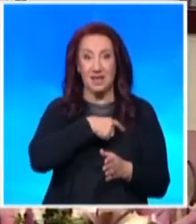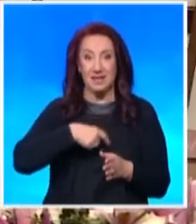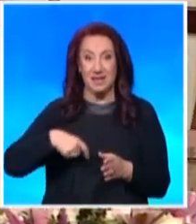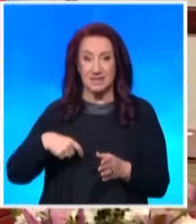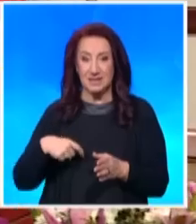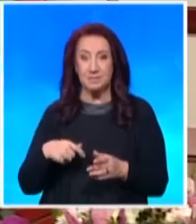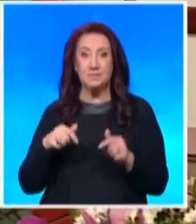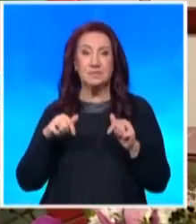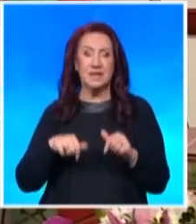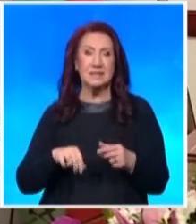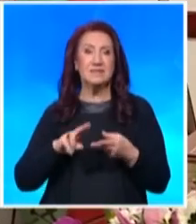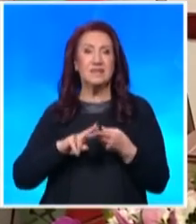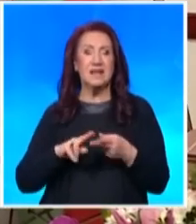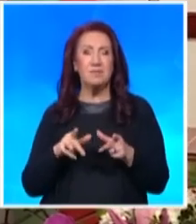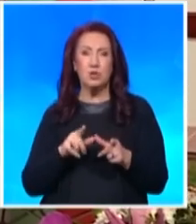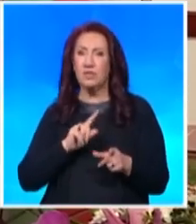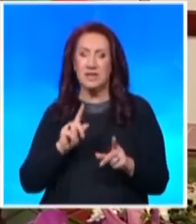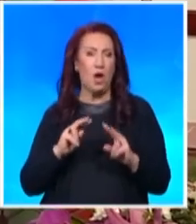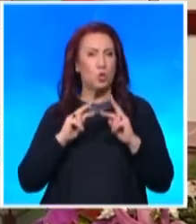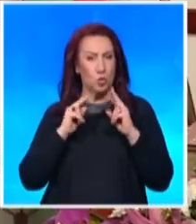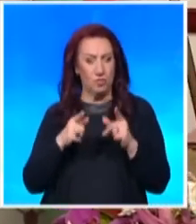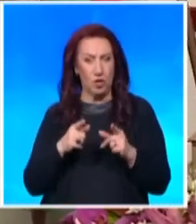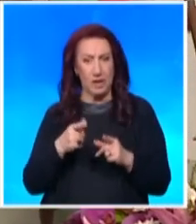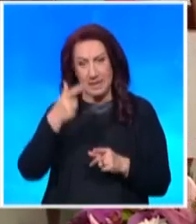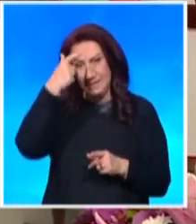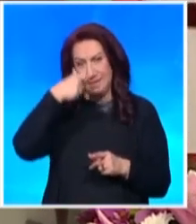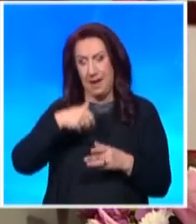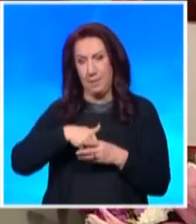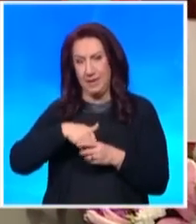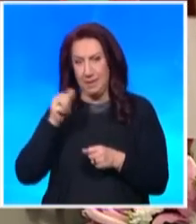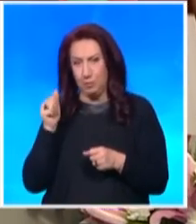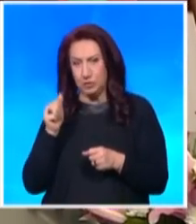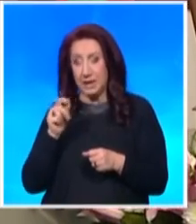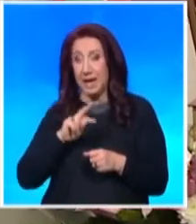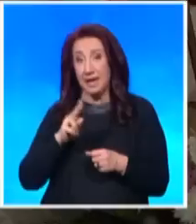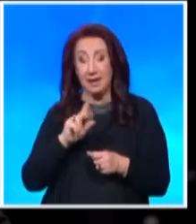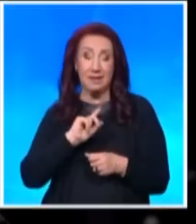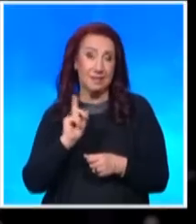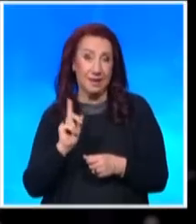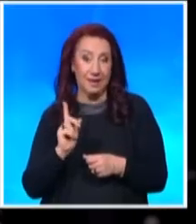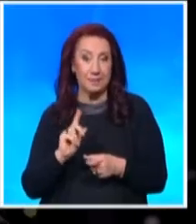въпроса дали напуска поста по свое желание. За БТВ новините, Кристина Налбантова.